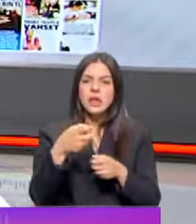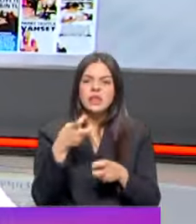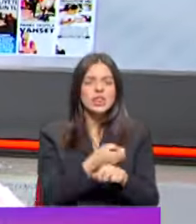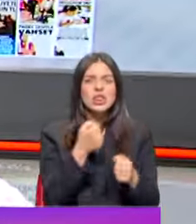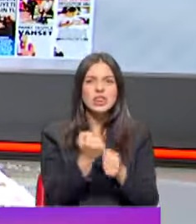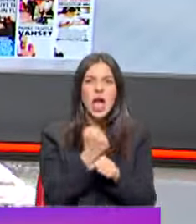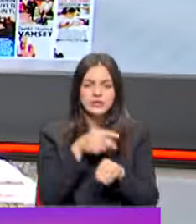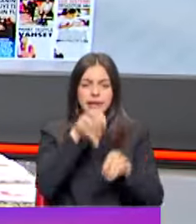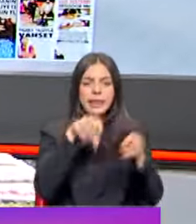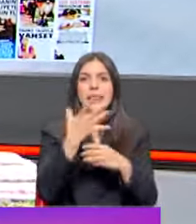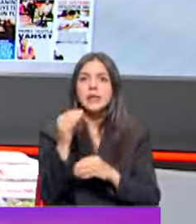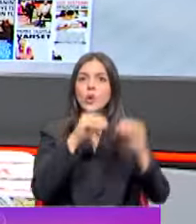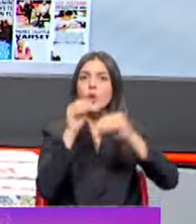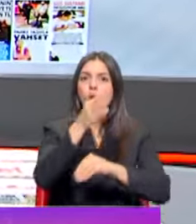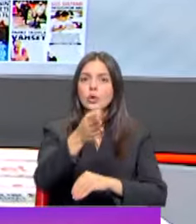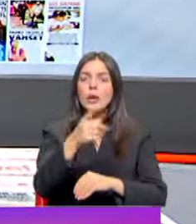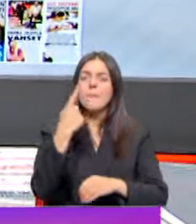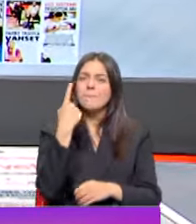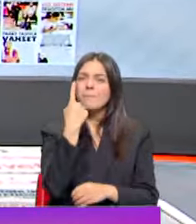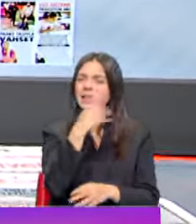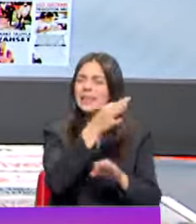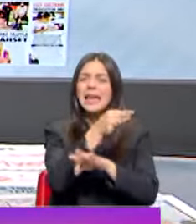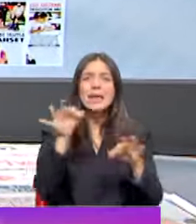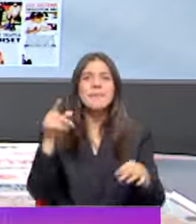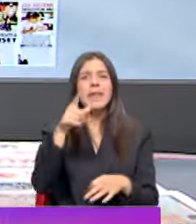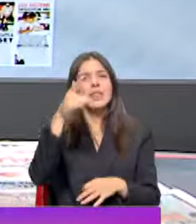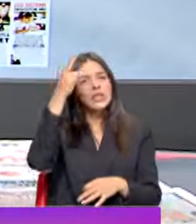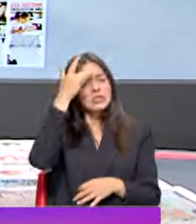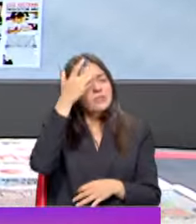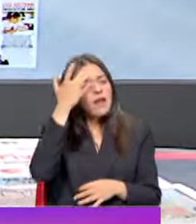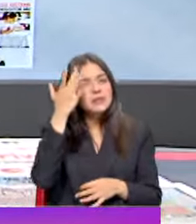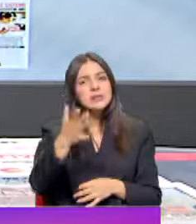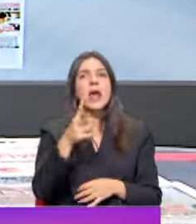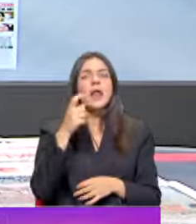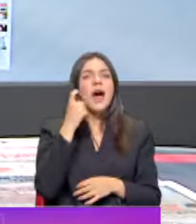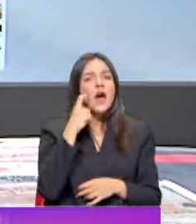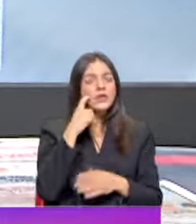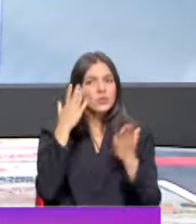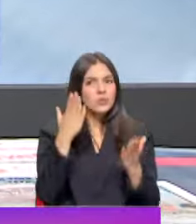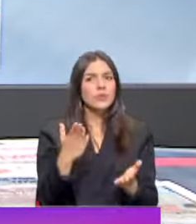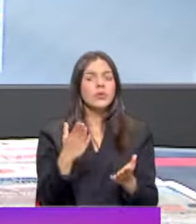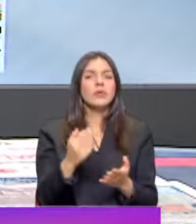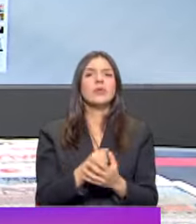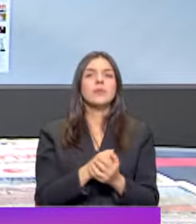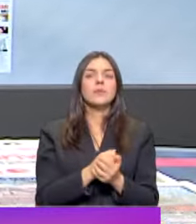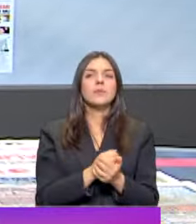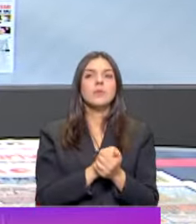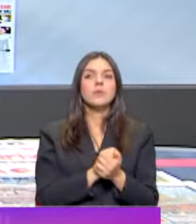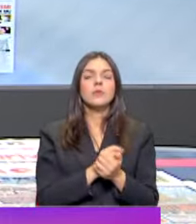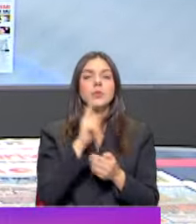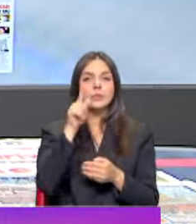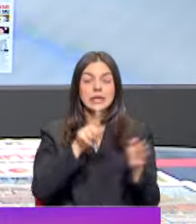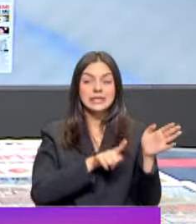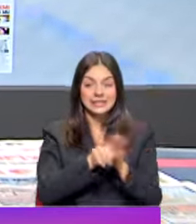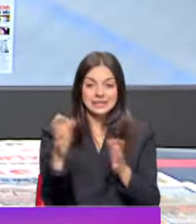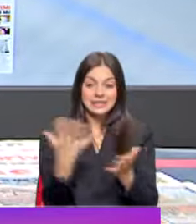döşendi? Birbirinden kıymetli kahramanlar, şehitler, gaziler, Mustafa Kemal Atatürk. Bu zafere giden